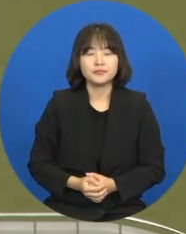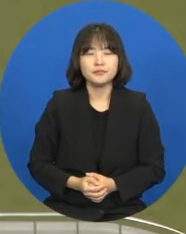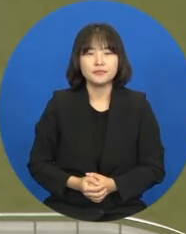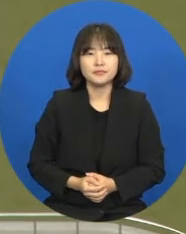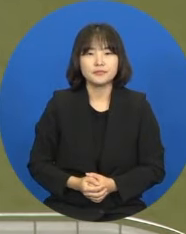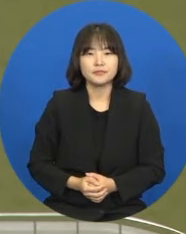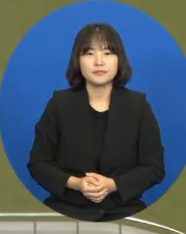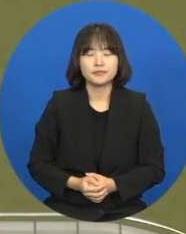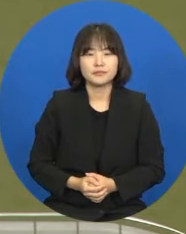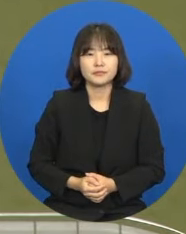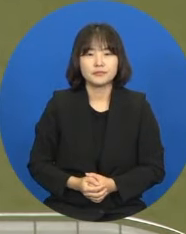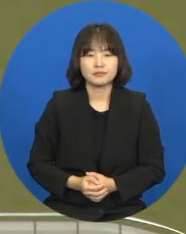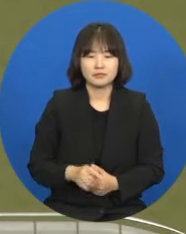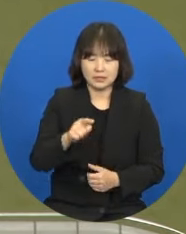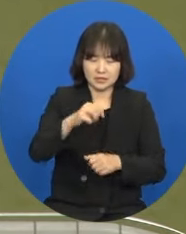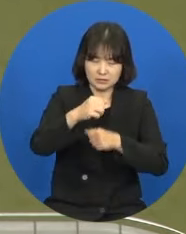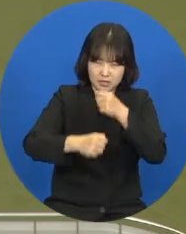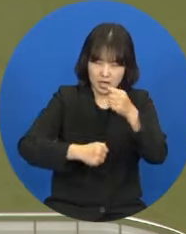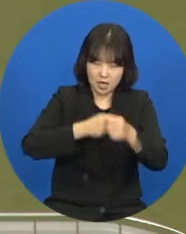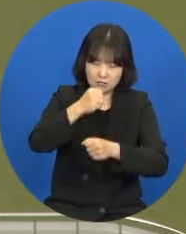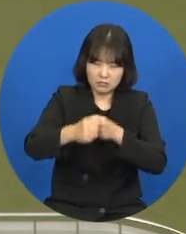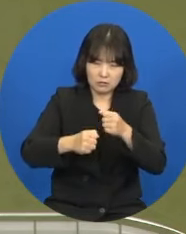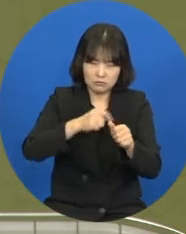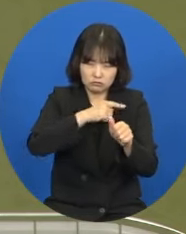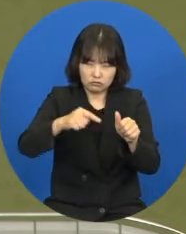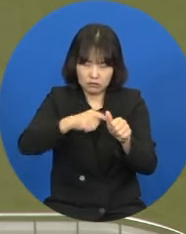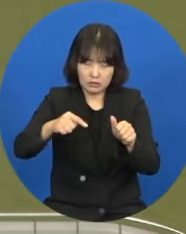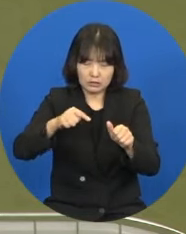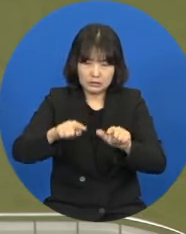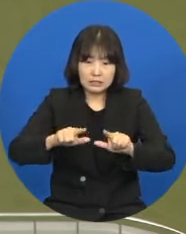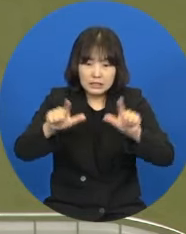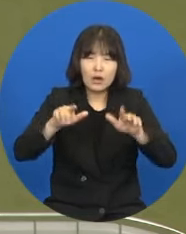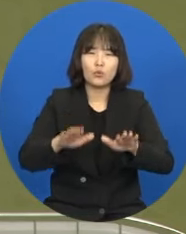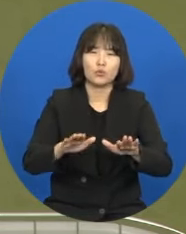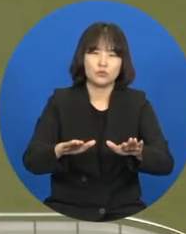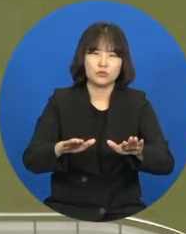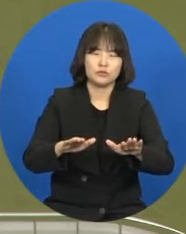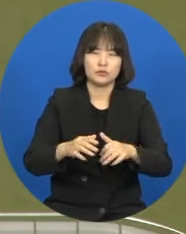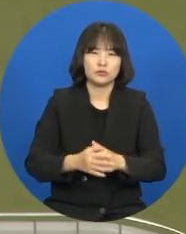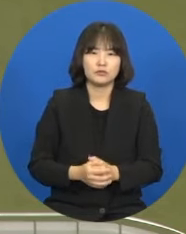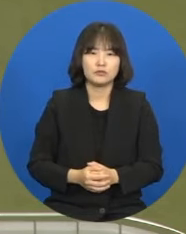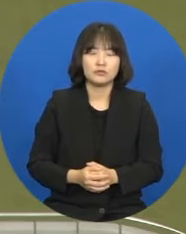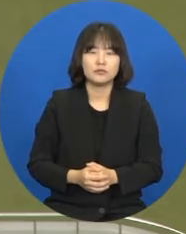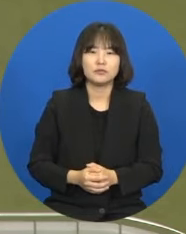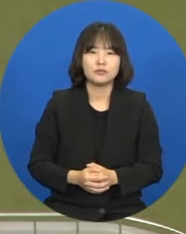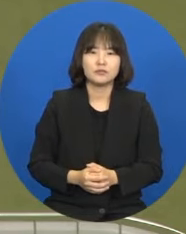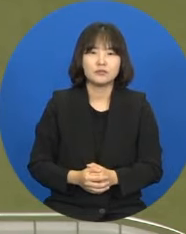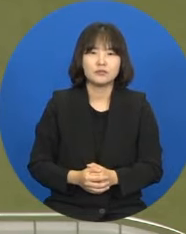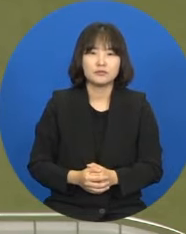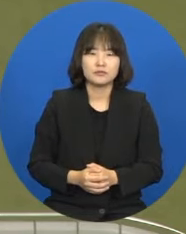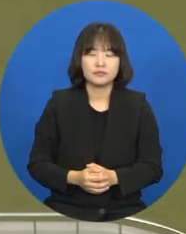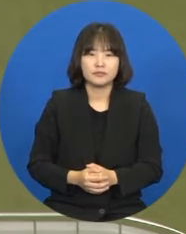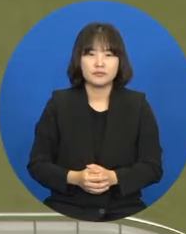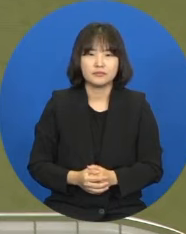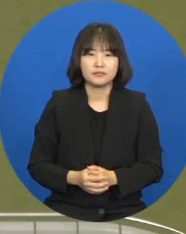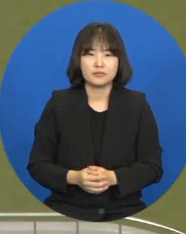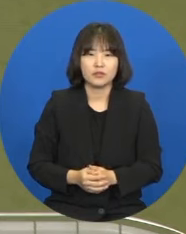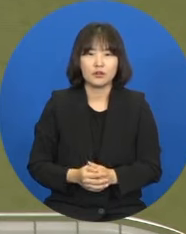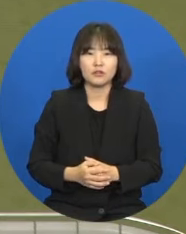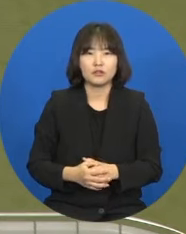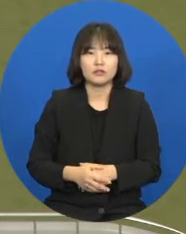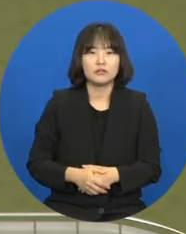겁니다 내 마음대로 처리하여 하신 그 날이 오늘입니다 왕이시요 드디어 이제 끝낼 때가 다